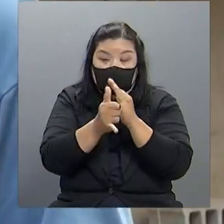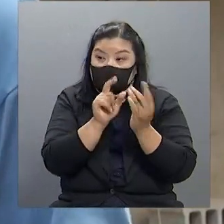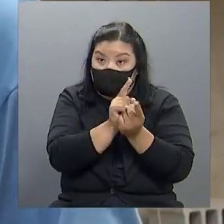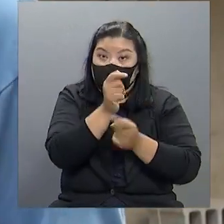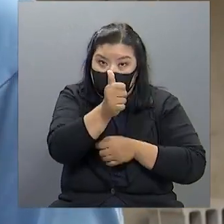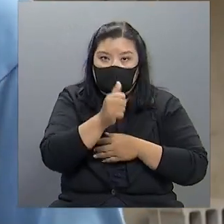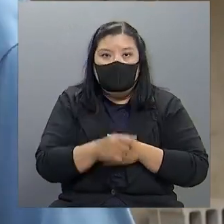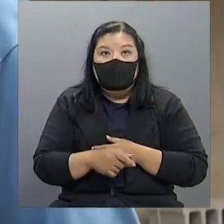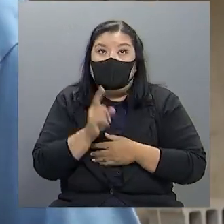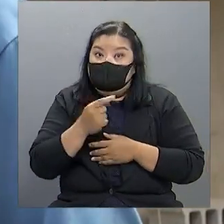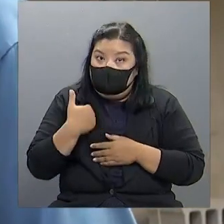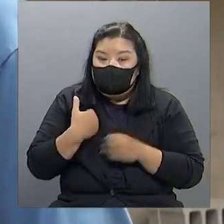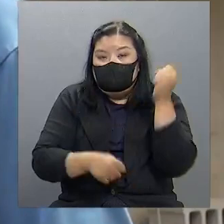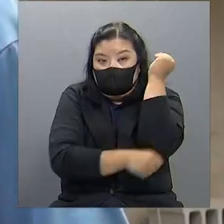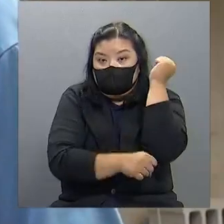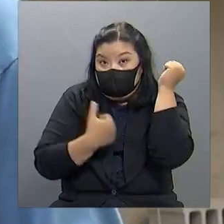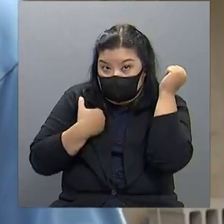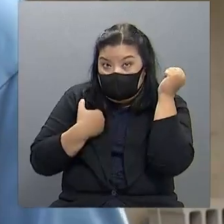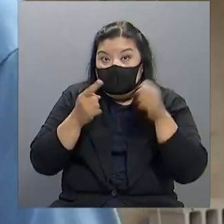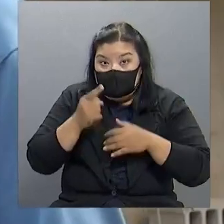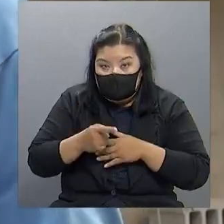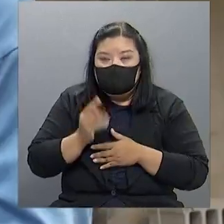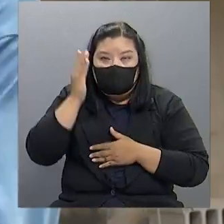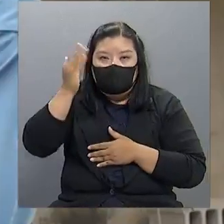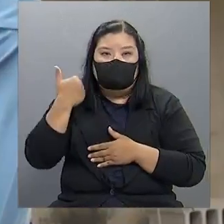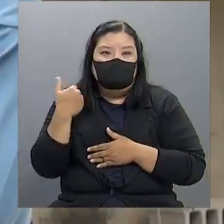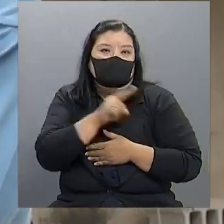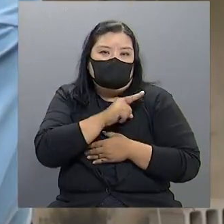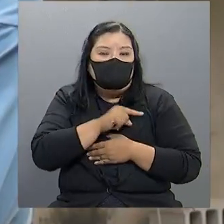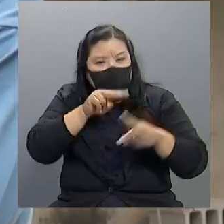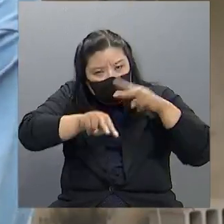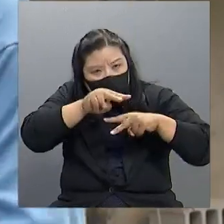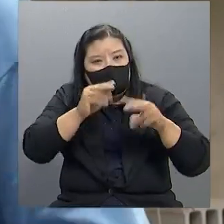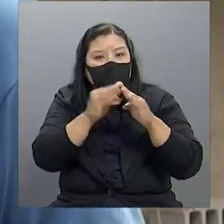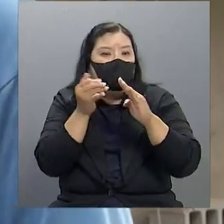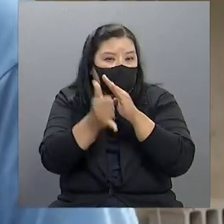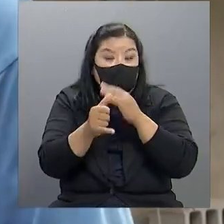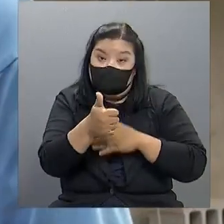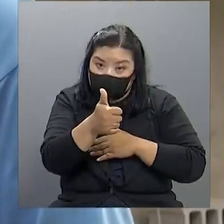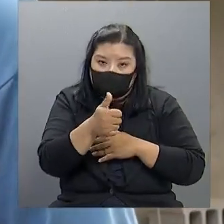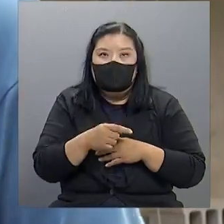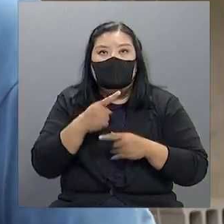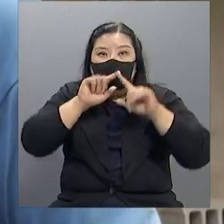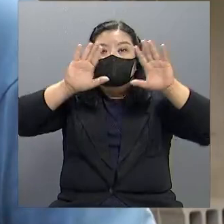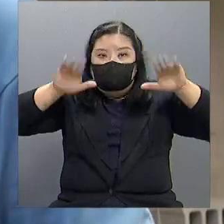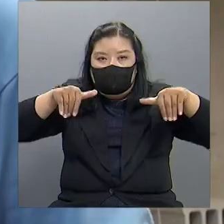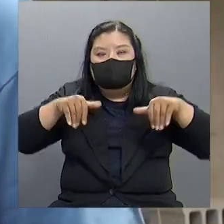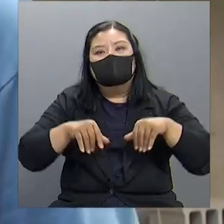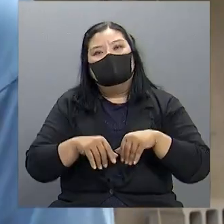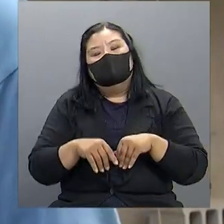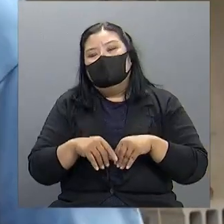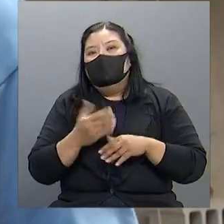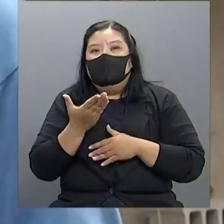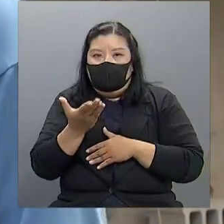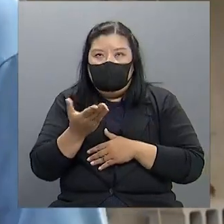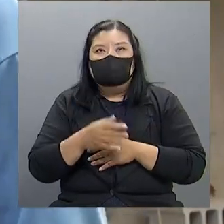ไหมคือแกบอกเดี๋ยวมีเจ้าหน้าที่มาดูนะคะแม่แบบนี้ค่ะทีนี้เอกสารมันเป็นทางราชการแล้วแกบอกว่าเรียนทุนตั้งแต่